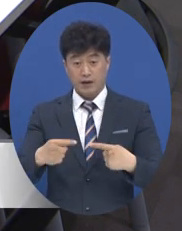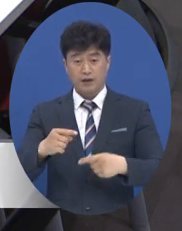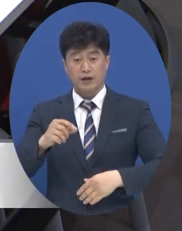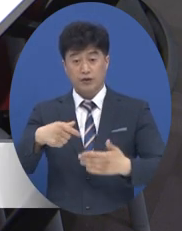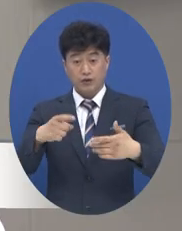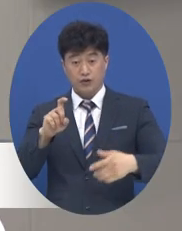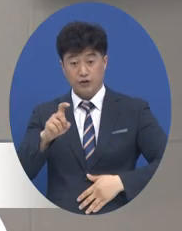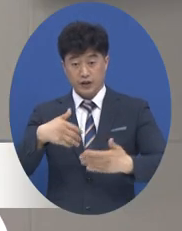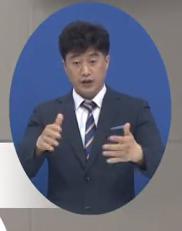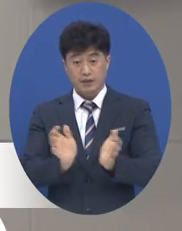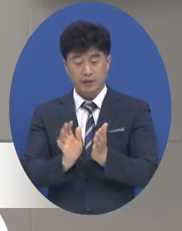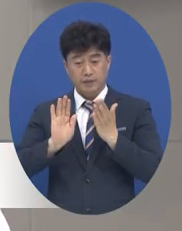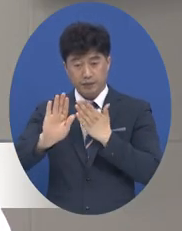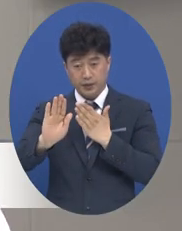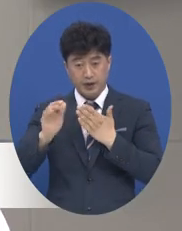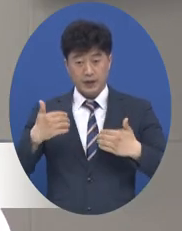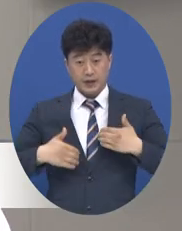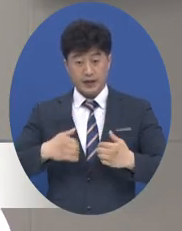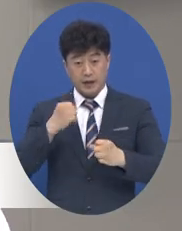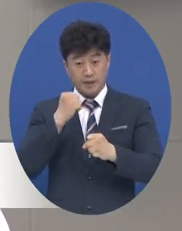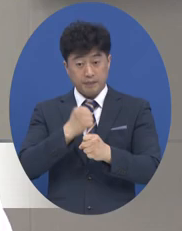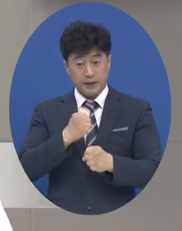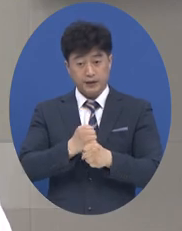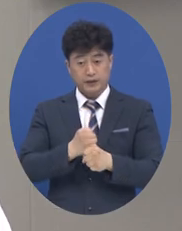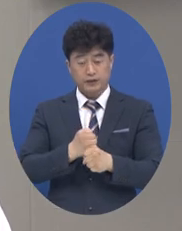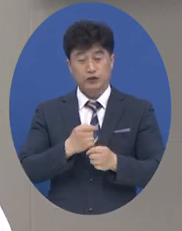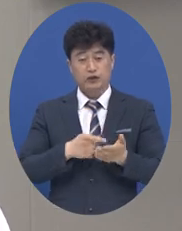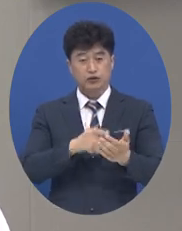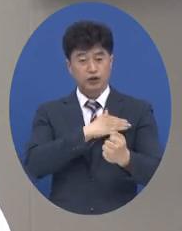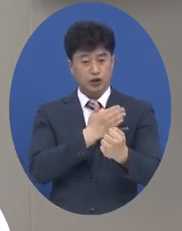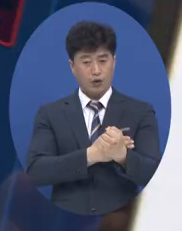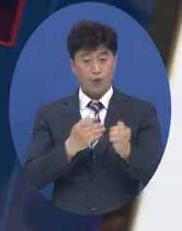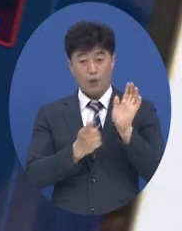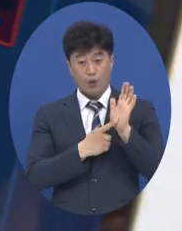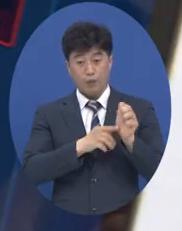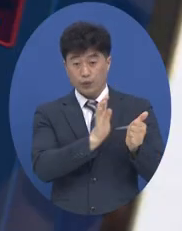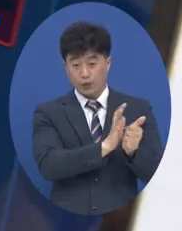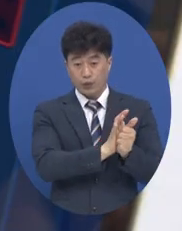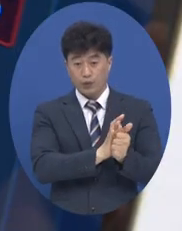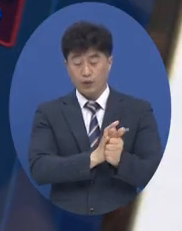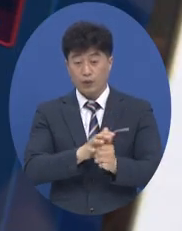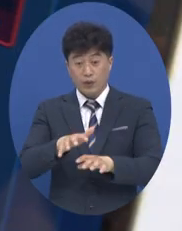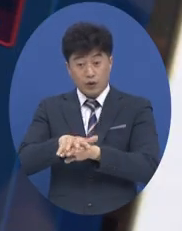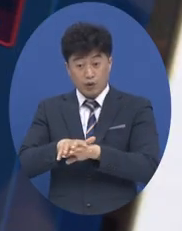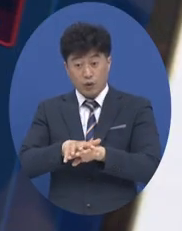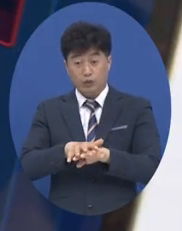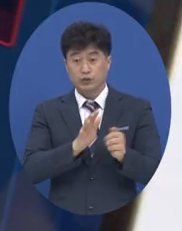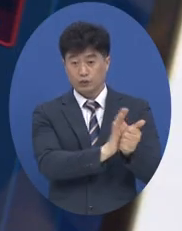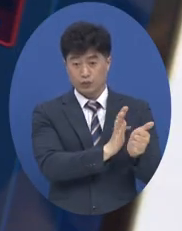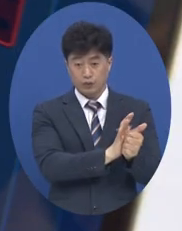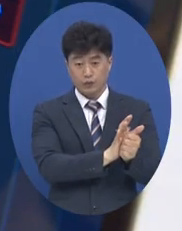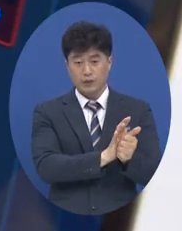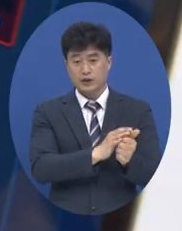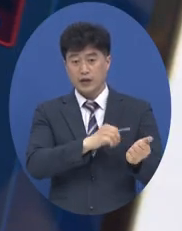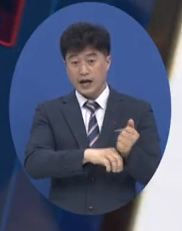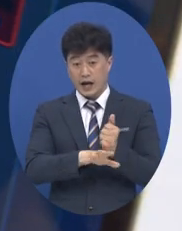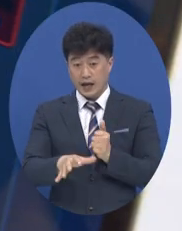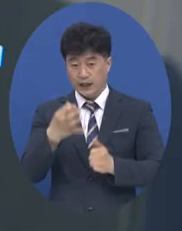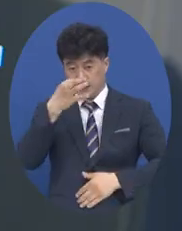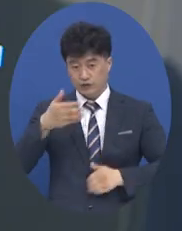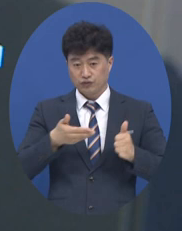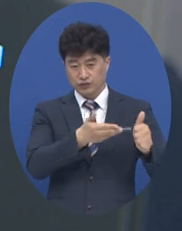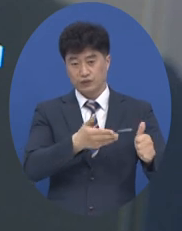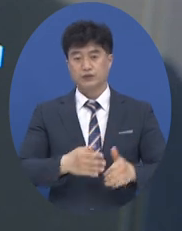팀은 후속 개발 서비스 신청 자격과 마케팅 지원 그리고 콘텐츠 전송 네트워크 서비스 지원 등 다양한 혜택이